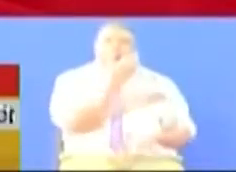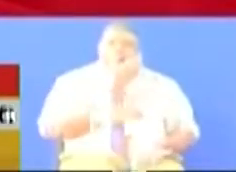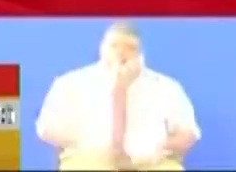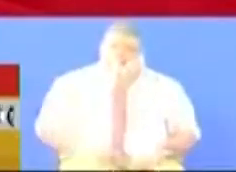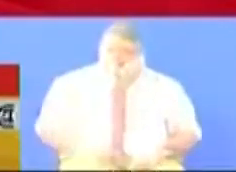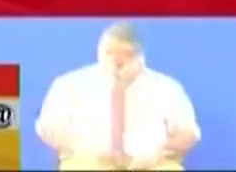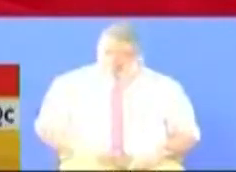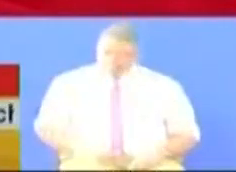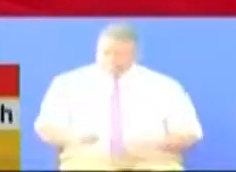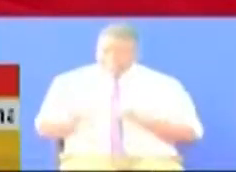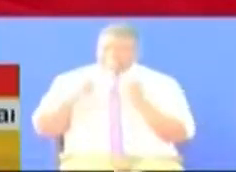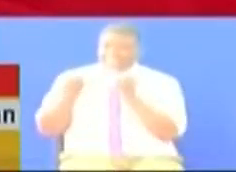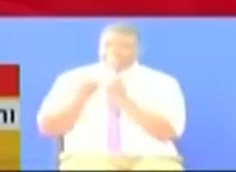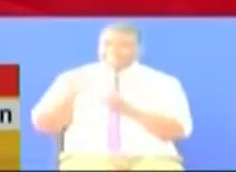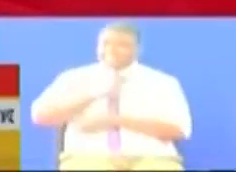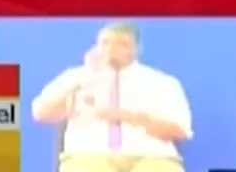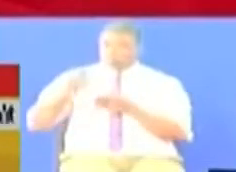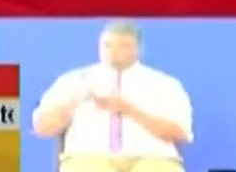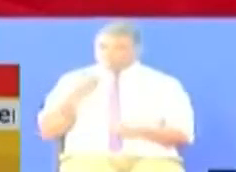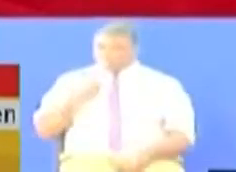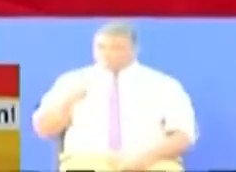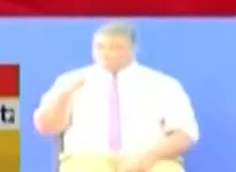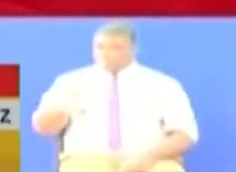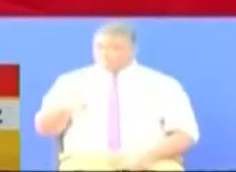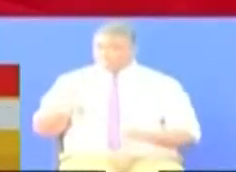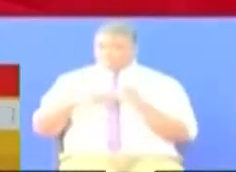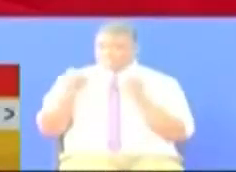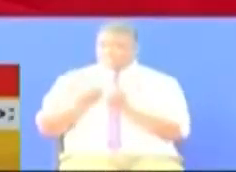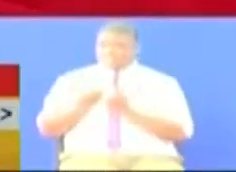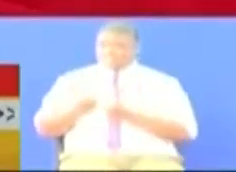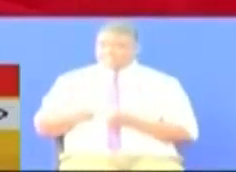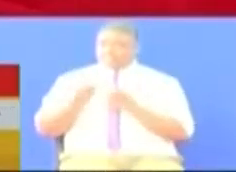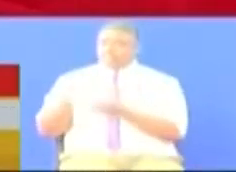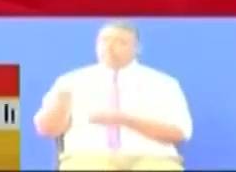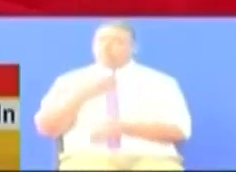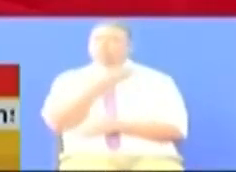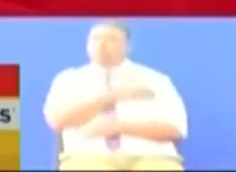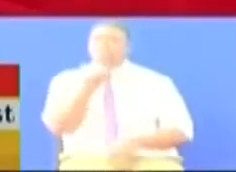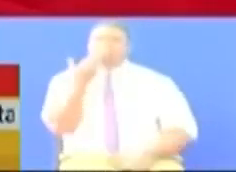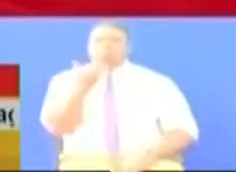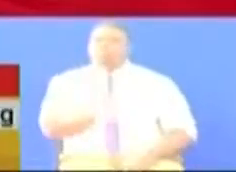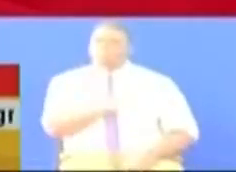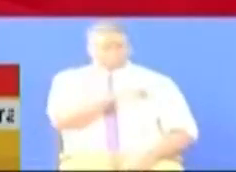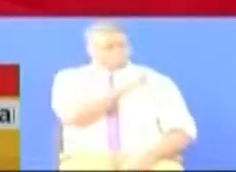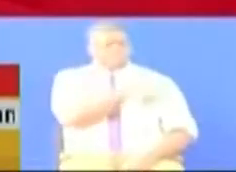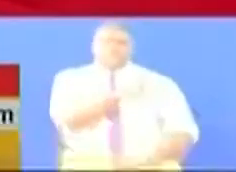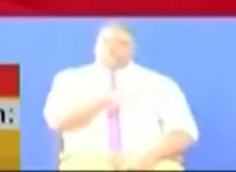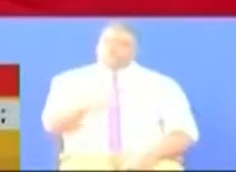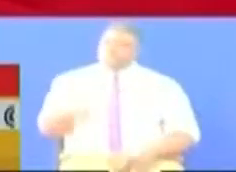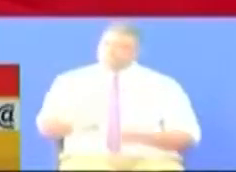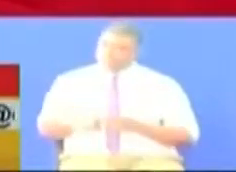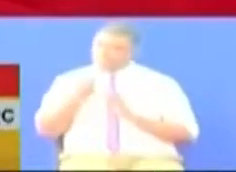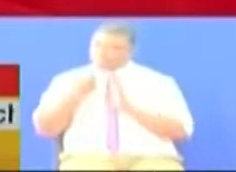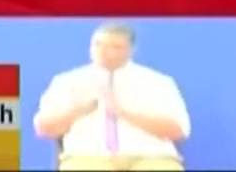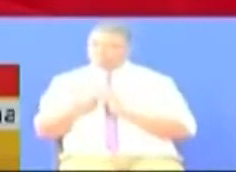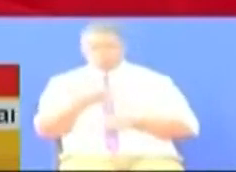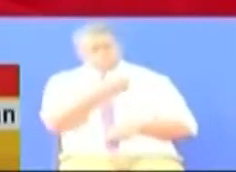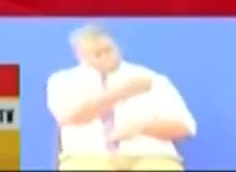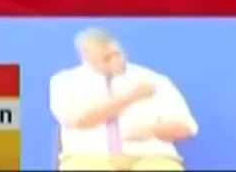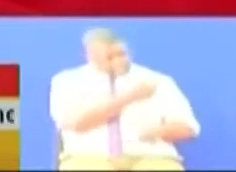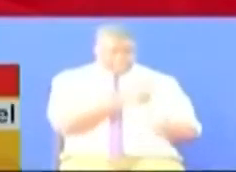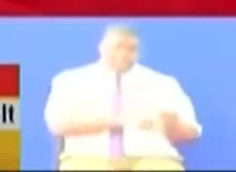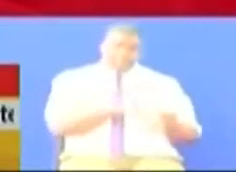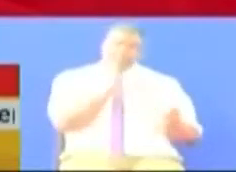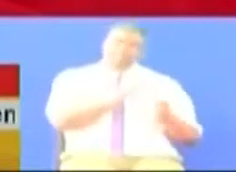Ukiziangalia taasisi zote zinazotajwa hapa ni taasisi ambazo zinatoa huduma muhimu sana kwa wananchi wetu. Sehemu kama hospitali, sehemu kama